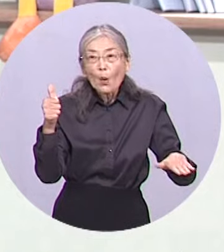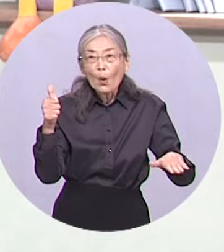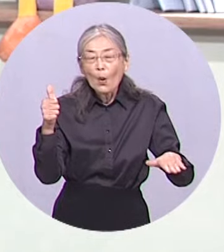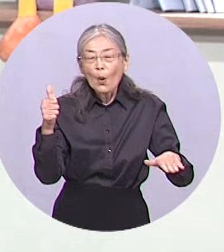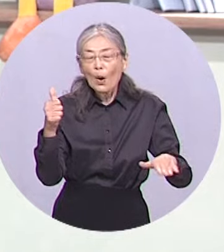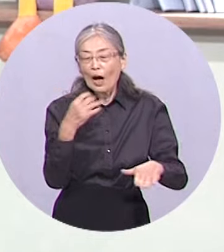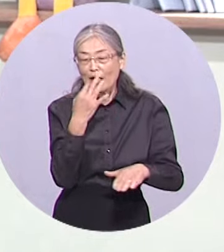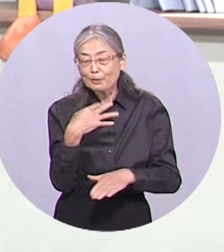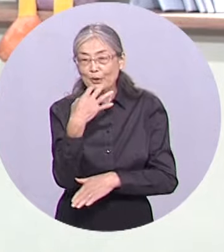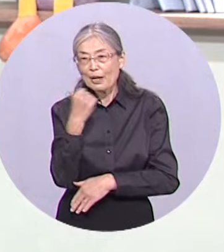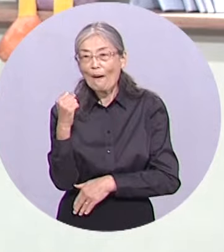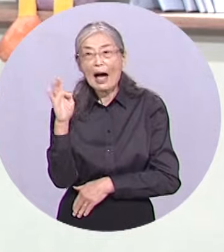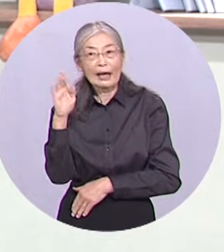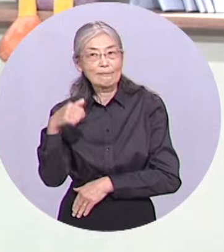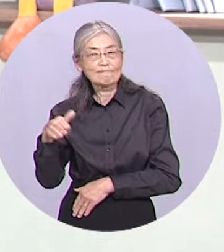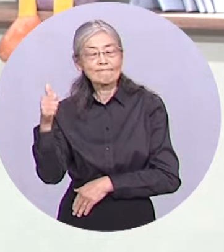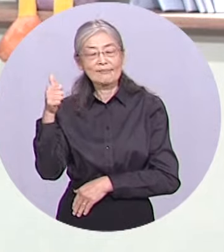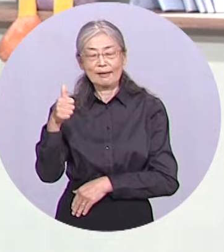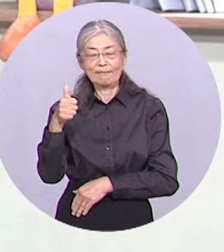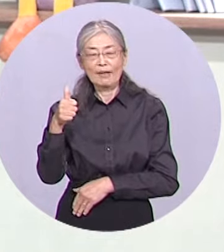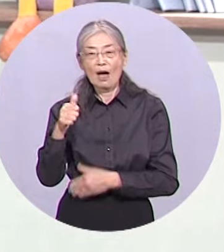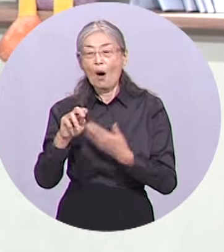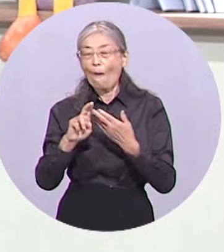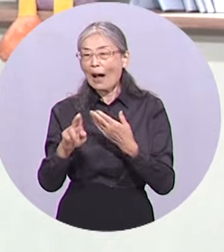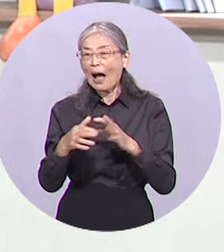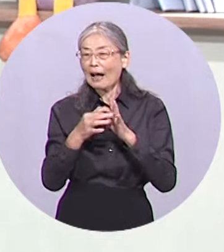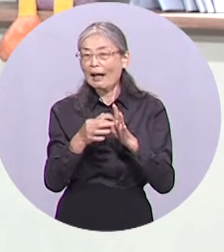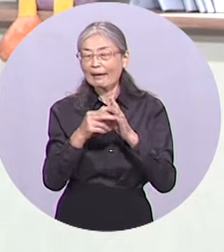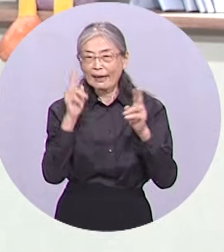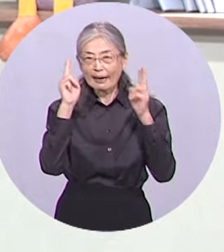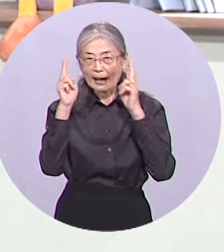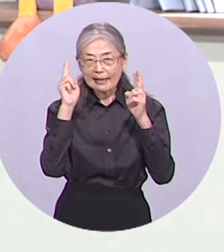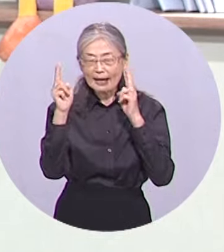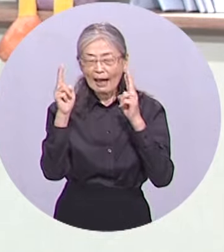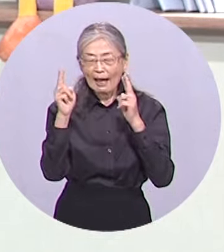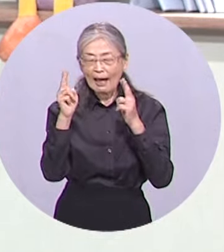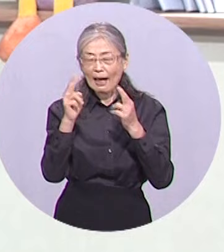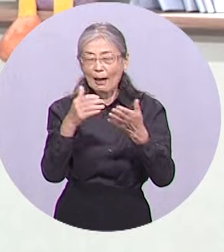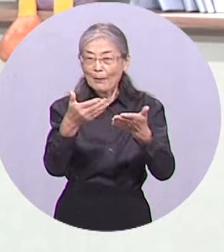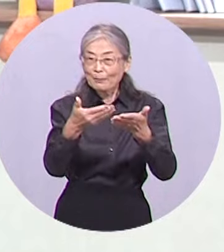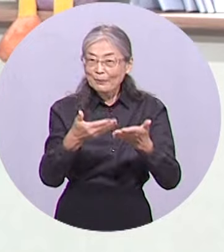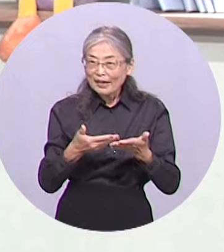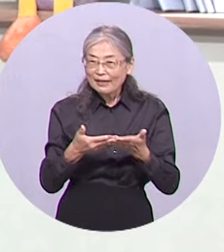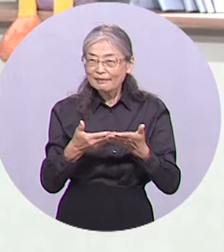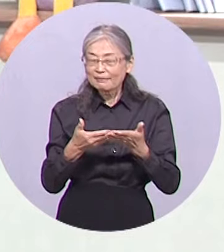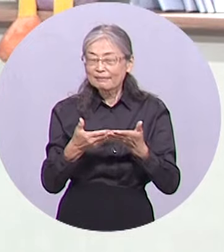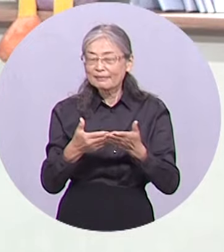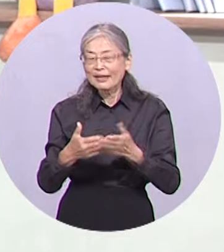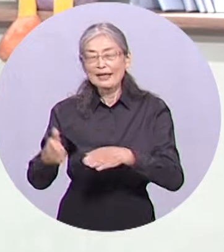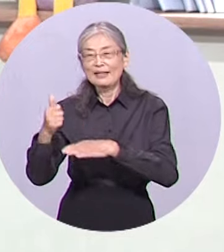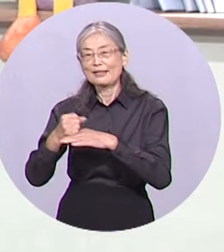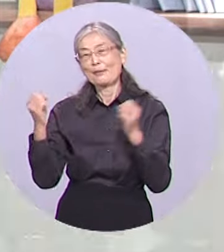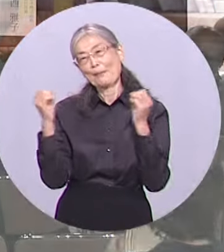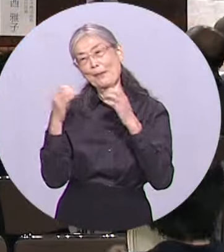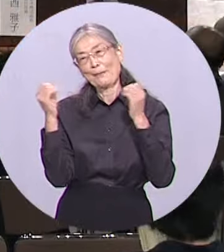沢健さんやゆかりの企業をお招きして王の知事と語り合いました。その一部をご覧